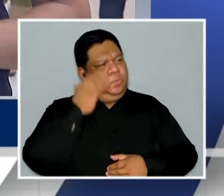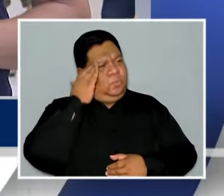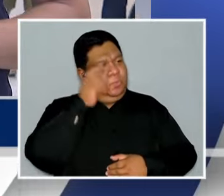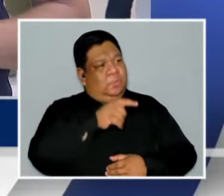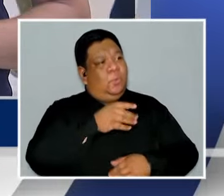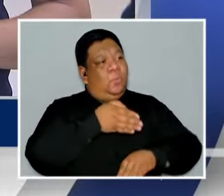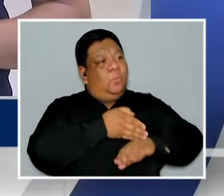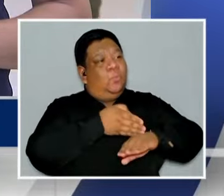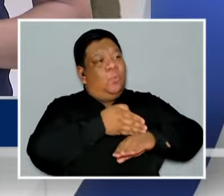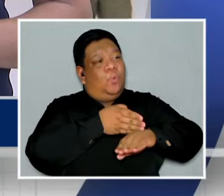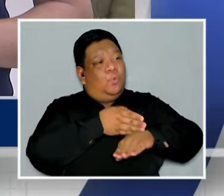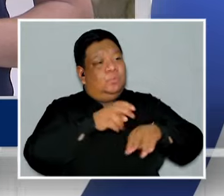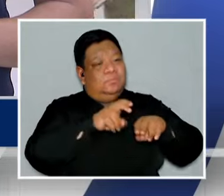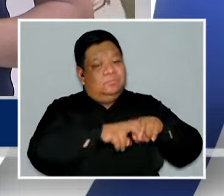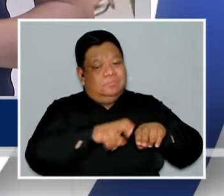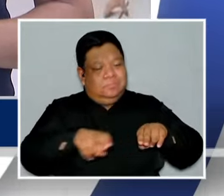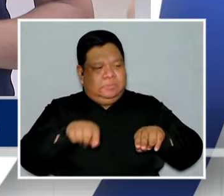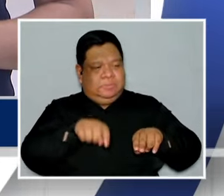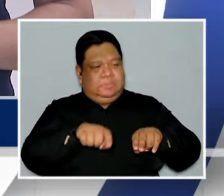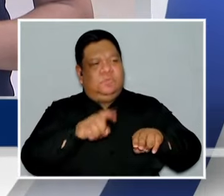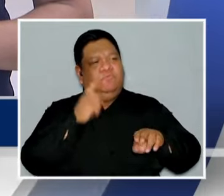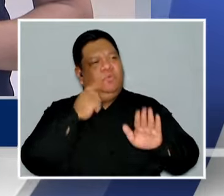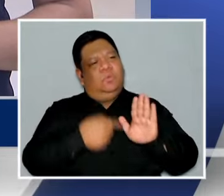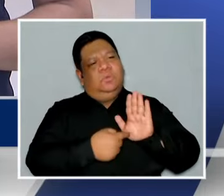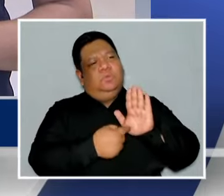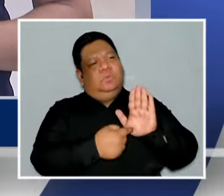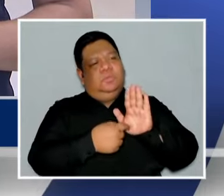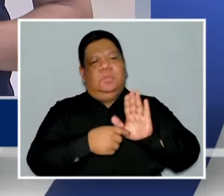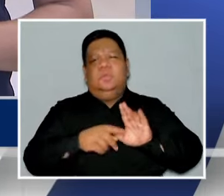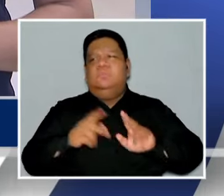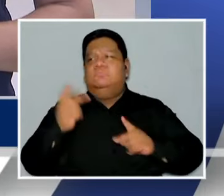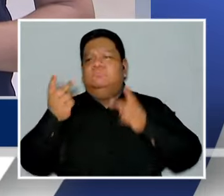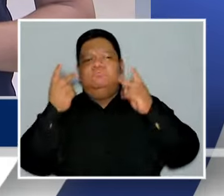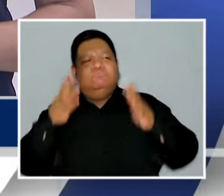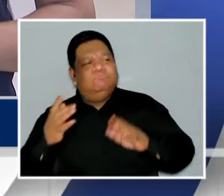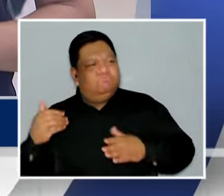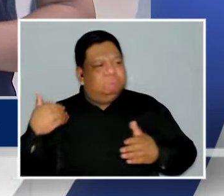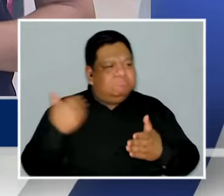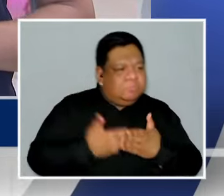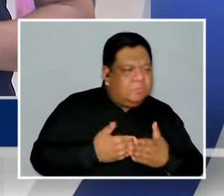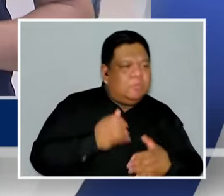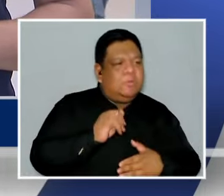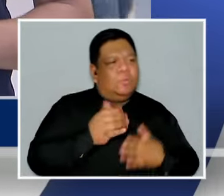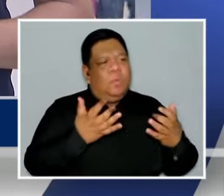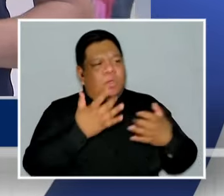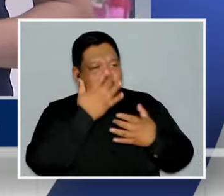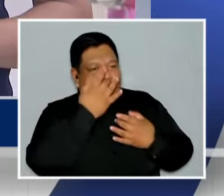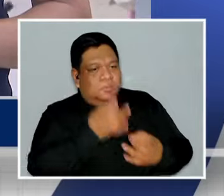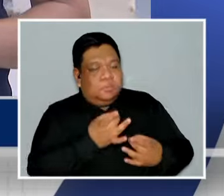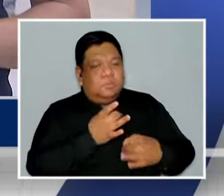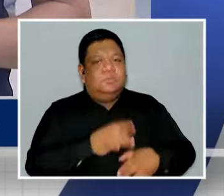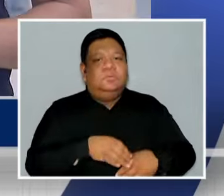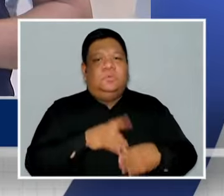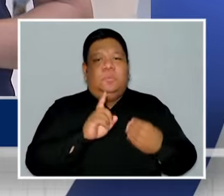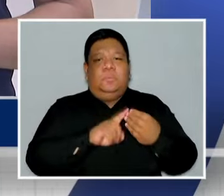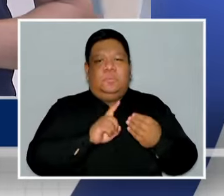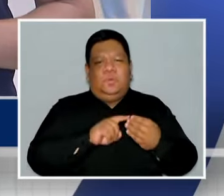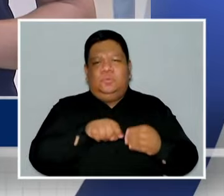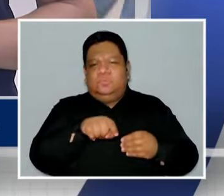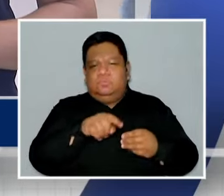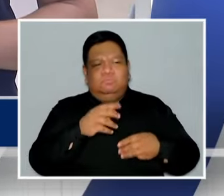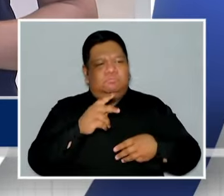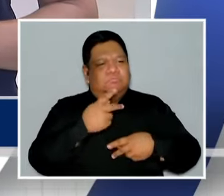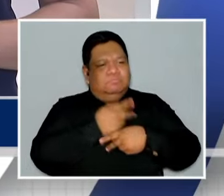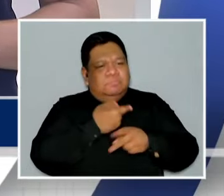dyan ay naka-exhibit yan para doon sa mga turistang darating kung sakasakalit mag-interesado sila sa mga produkto na gawa